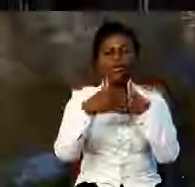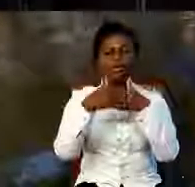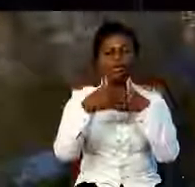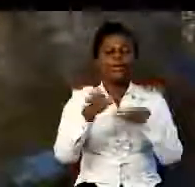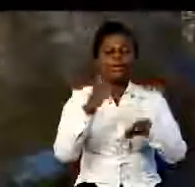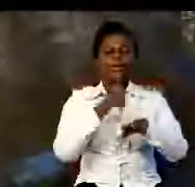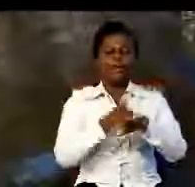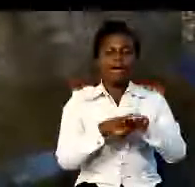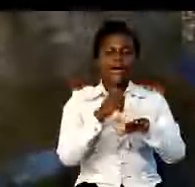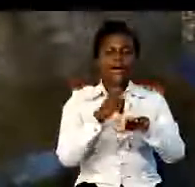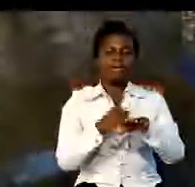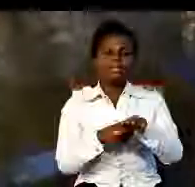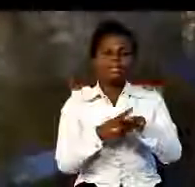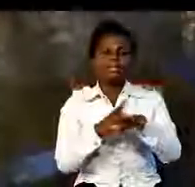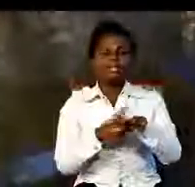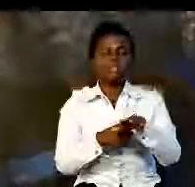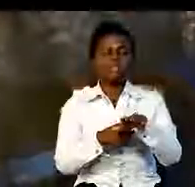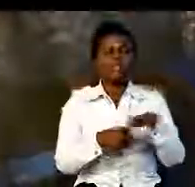wakati